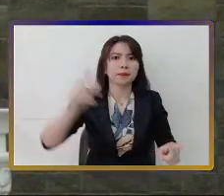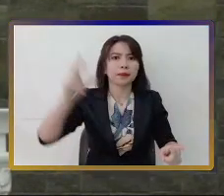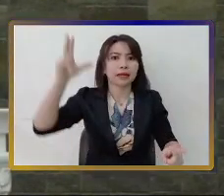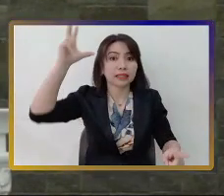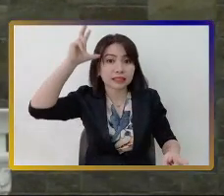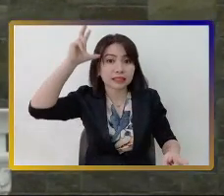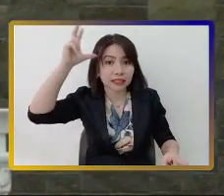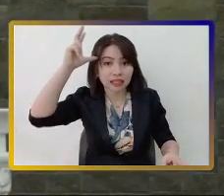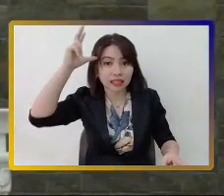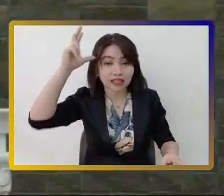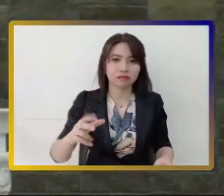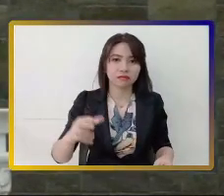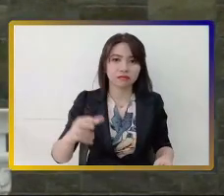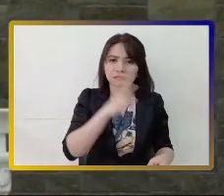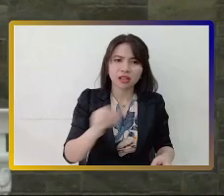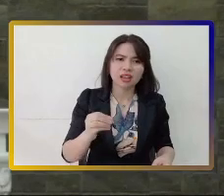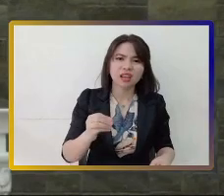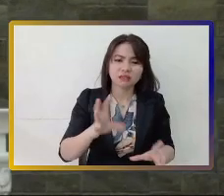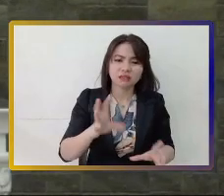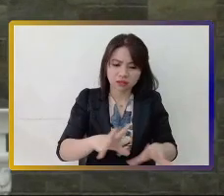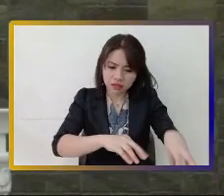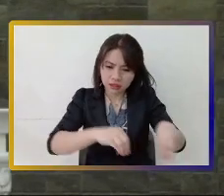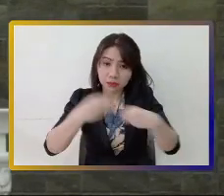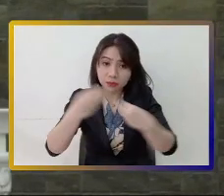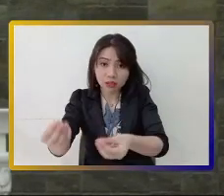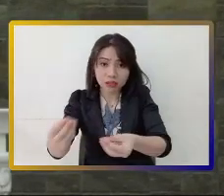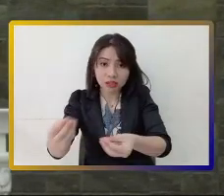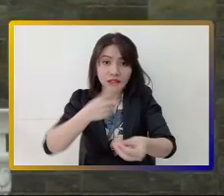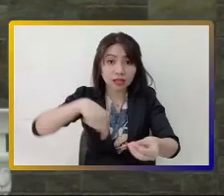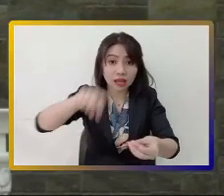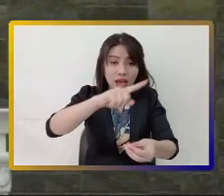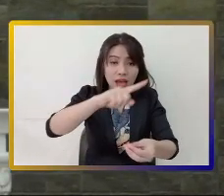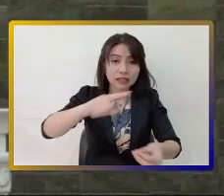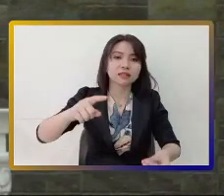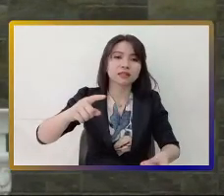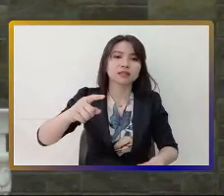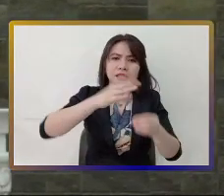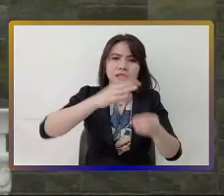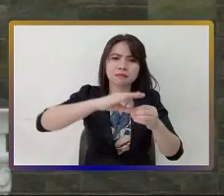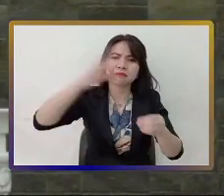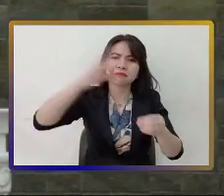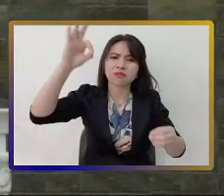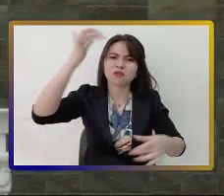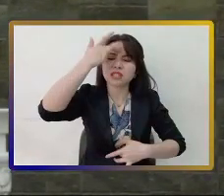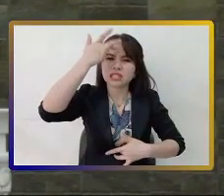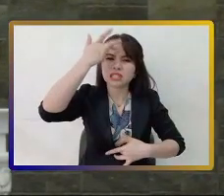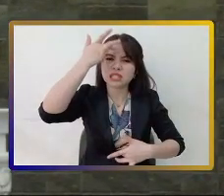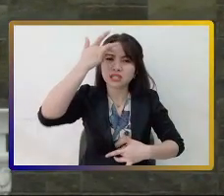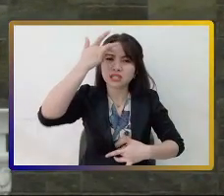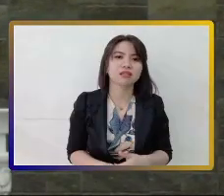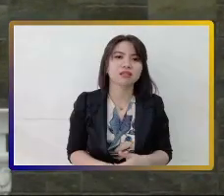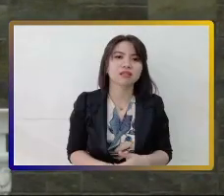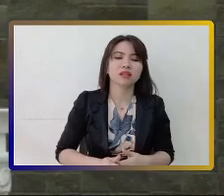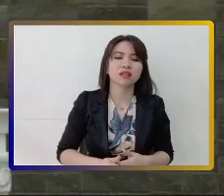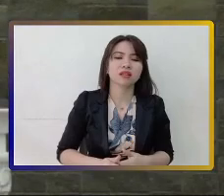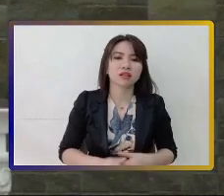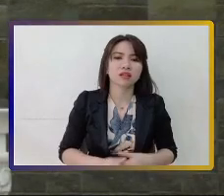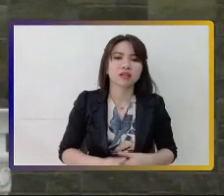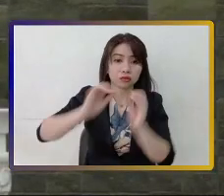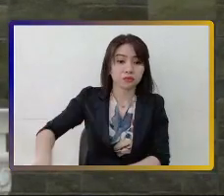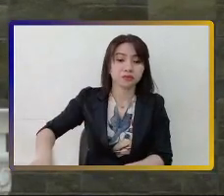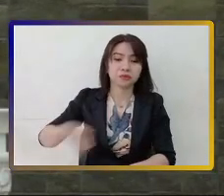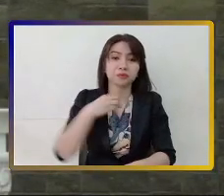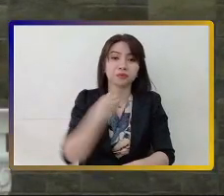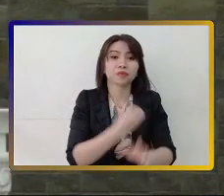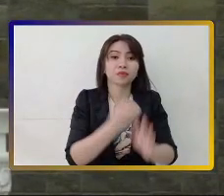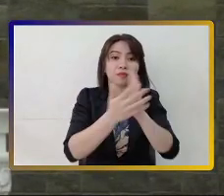and he's sending us the spirit of infirmity, the spirit disabling spirit. Yung